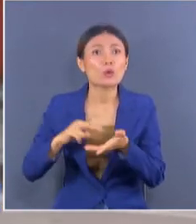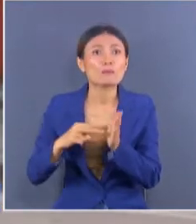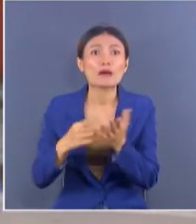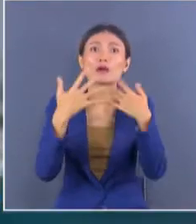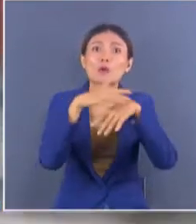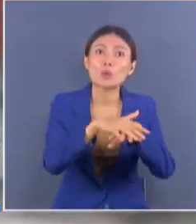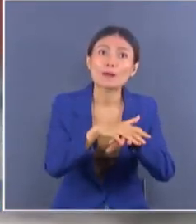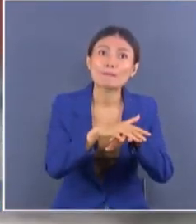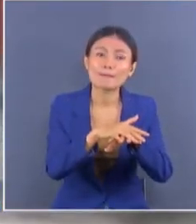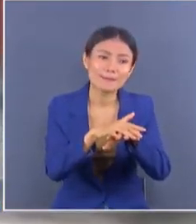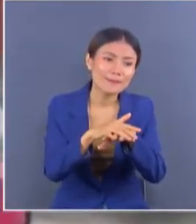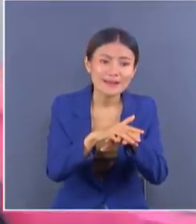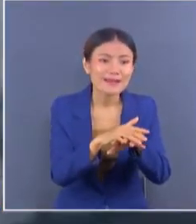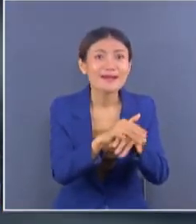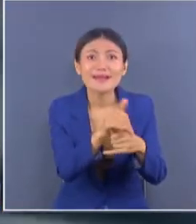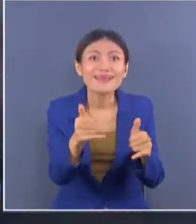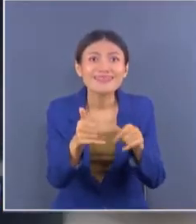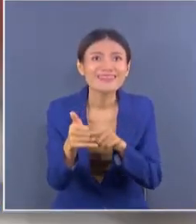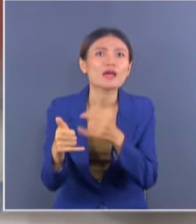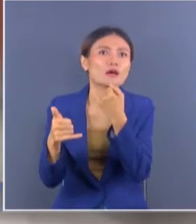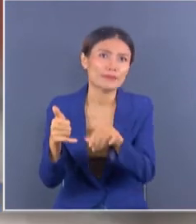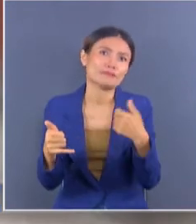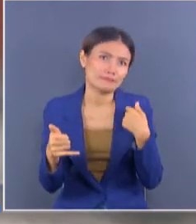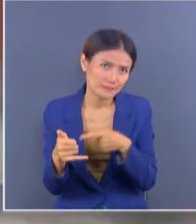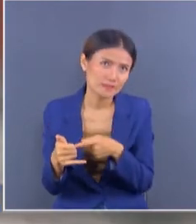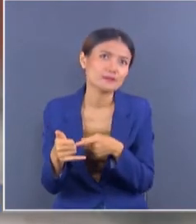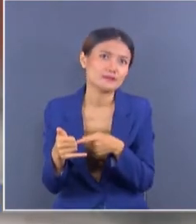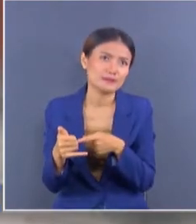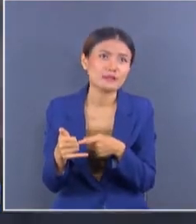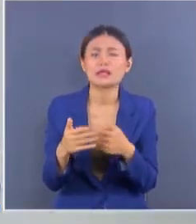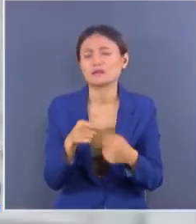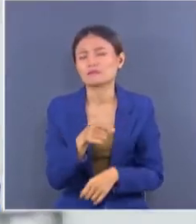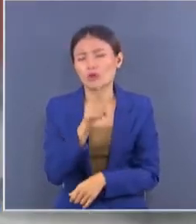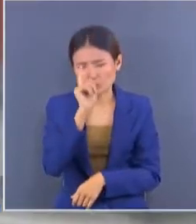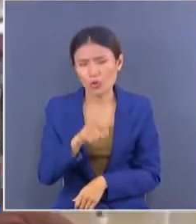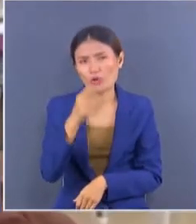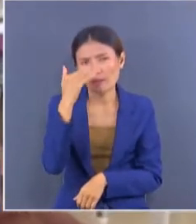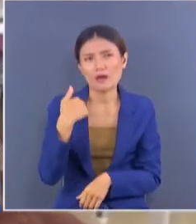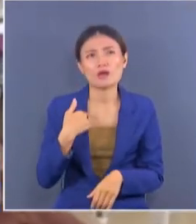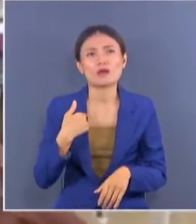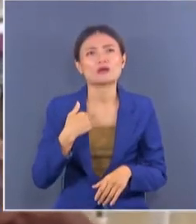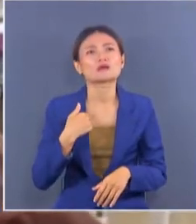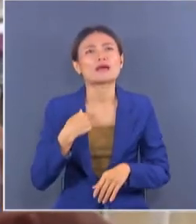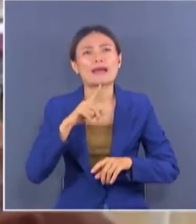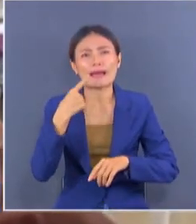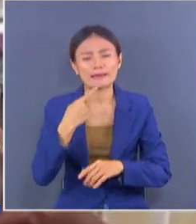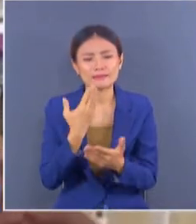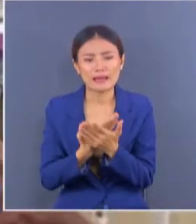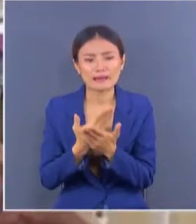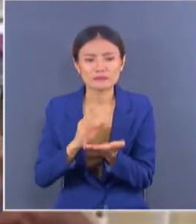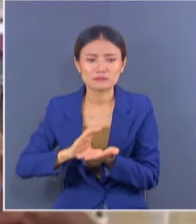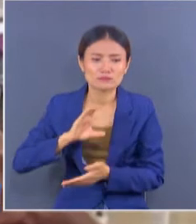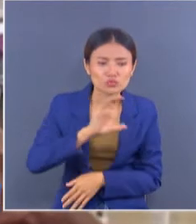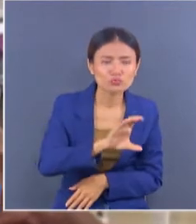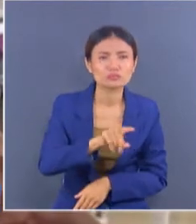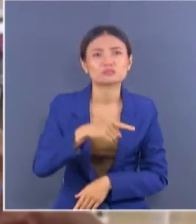านะนักเล่นขณะเดียวกันก็ต้องขยายผลดำเนินคดีกับนายทุนที่อยู่เบื้องหลังนะครับเพราะว่างานนี้ไม่ได้จบลงแค่